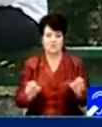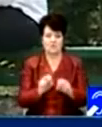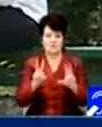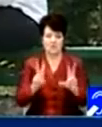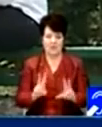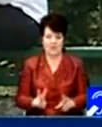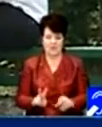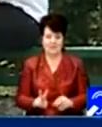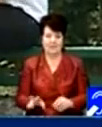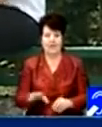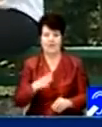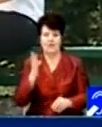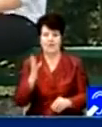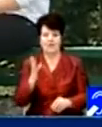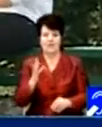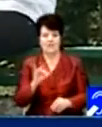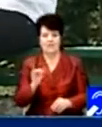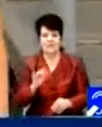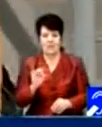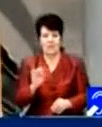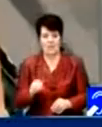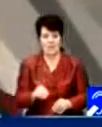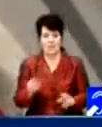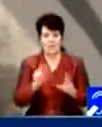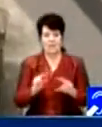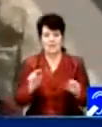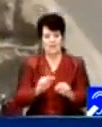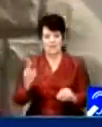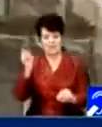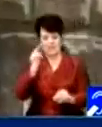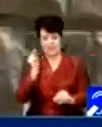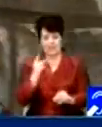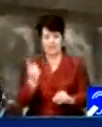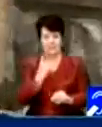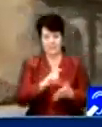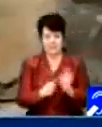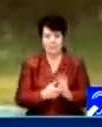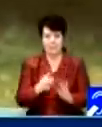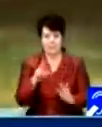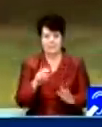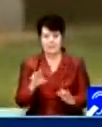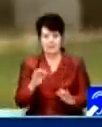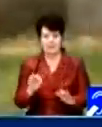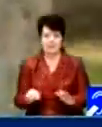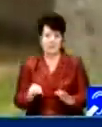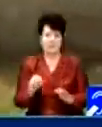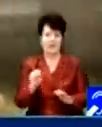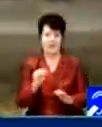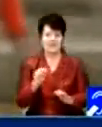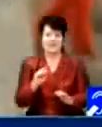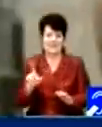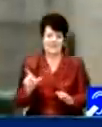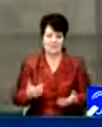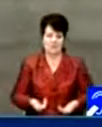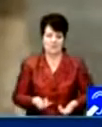sunt design vestimentar, interior sau grafic, pedagogie în învățământ primar, psihologie sau asistență socială. Și aici a